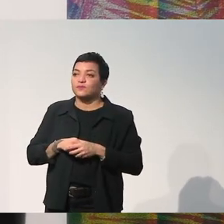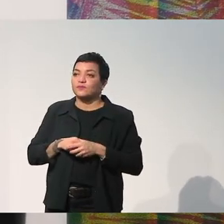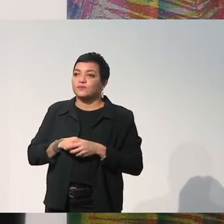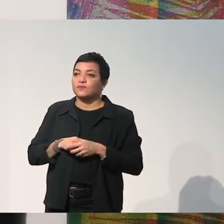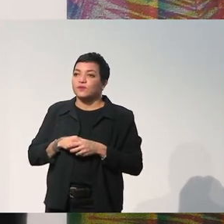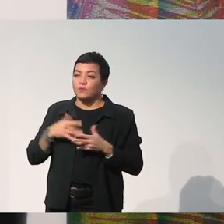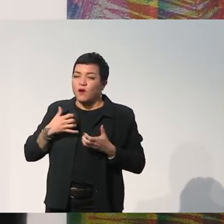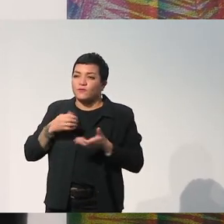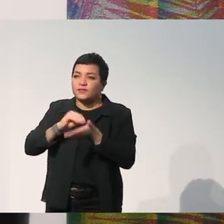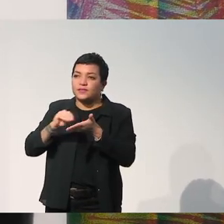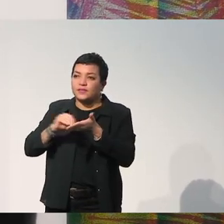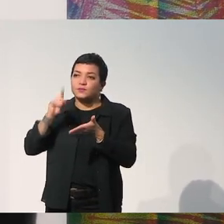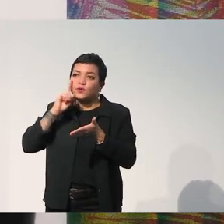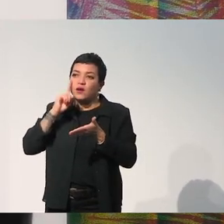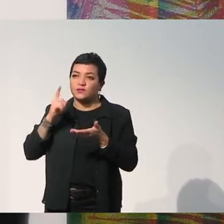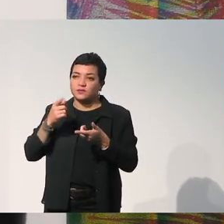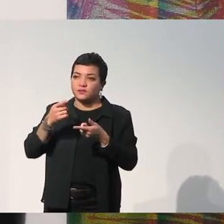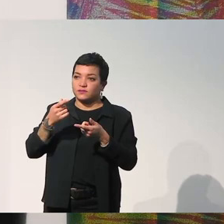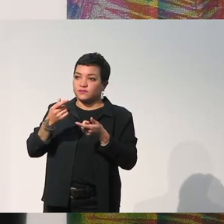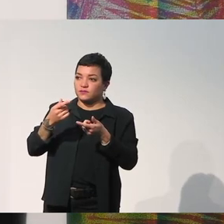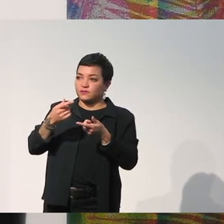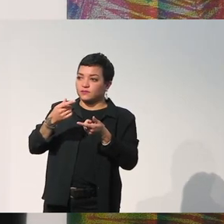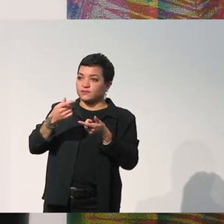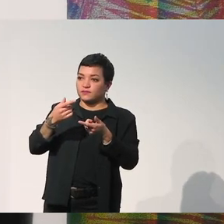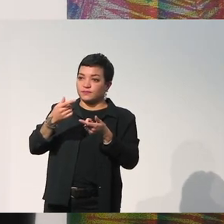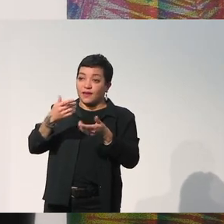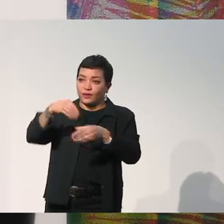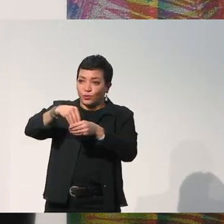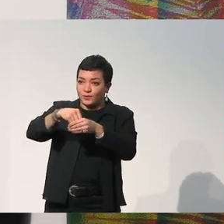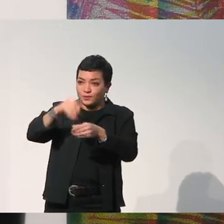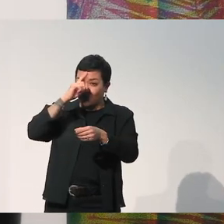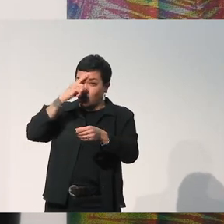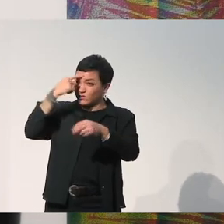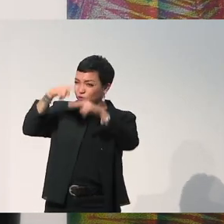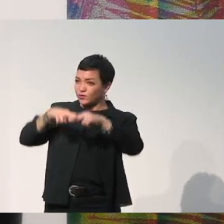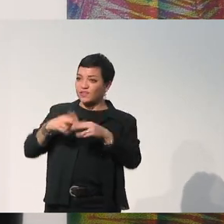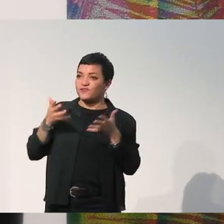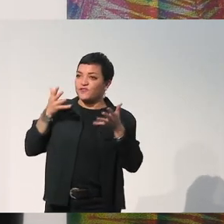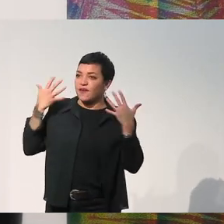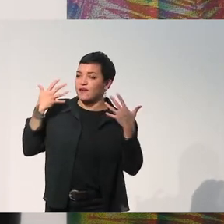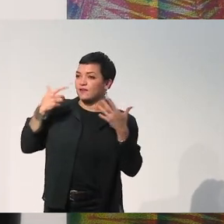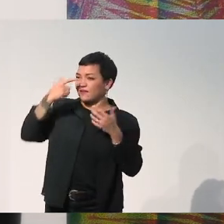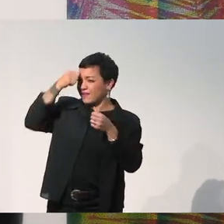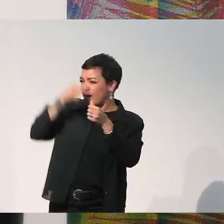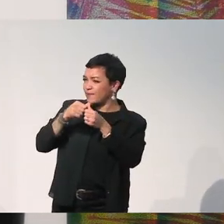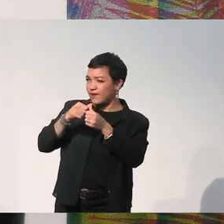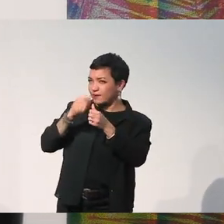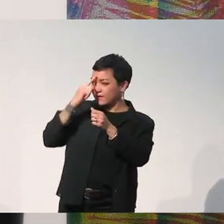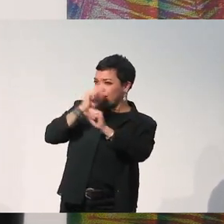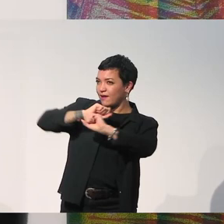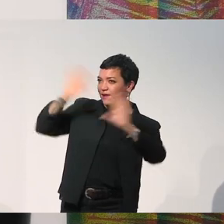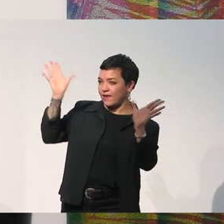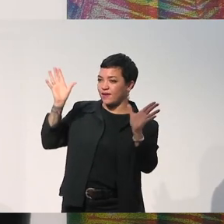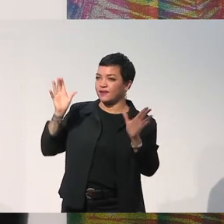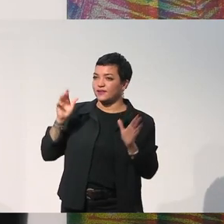c'est que c'est pour une raison d'économie, en fait. C'est la période dont je me souviens le plus. Et comme je voulais absolument, je pense que c'était peut-être ma